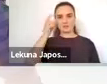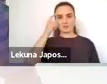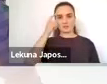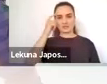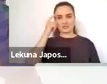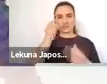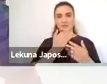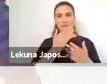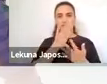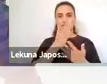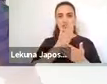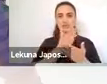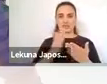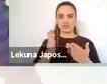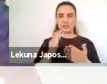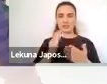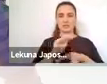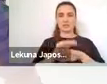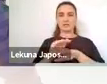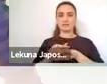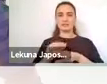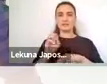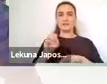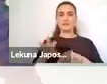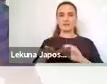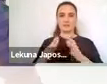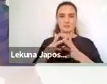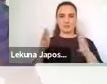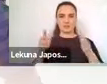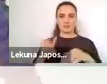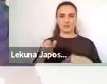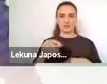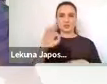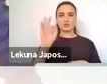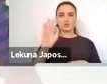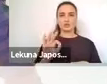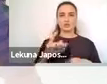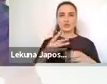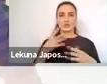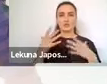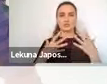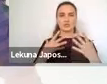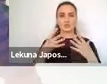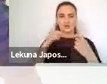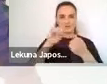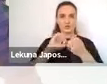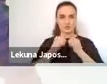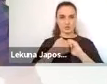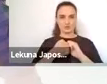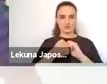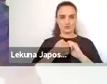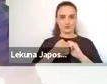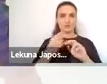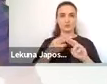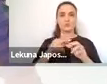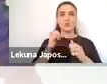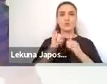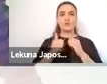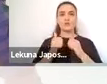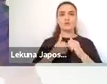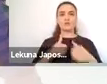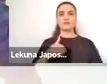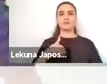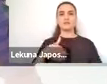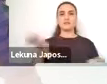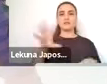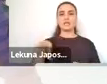მეხსიერების, ფაქტებზე ბევრად მეტად შეიძლება ხშირ შემთხვევაში ემოცია გვახსოვს ხოლმე. ამიტომ ყოველთვის ყველაზე